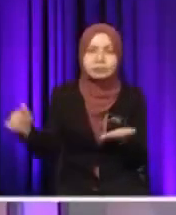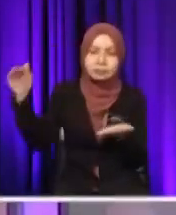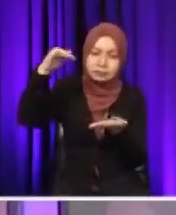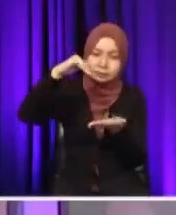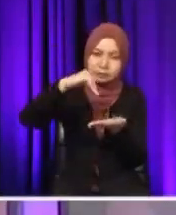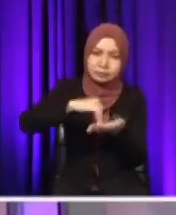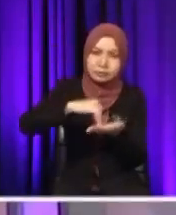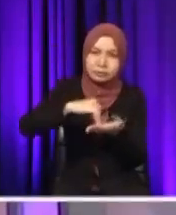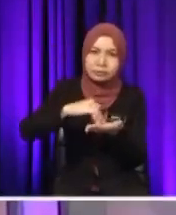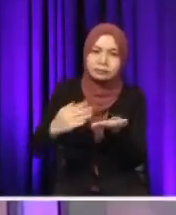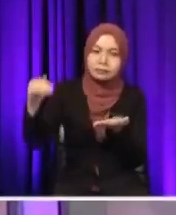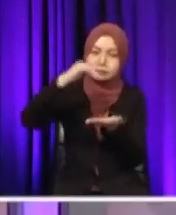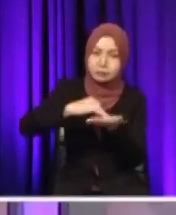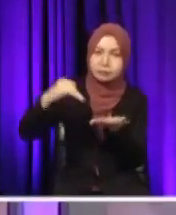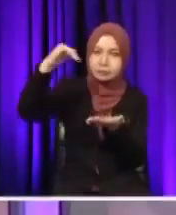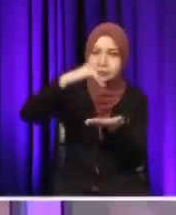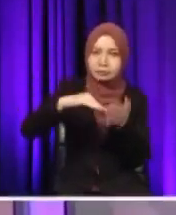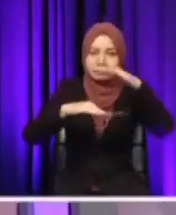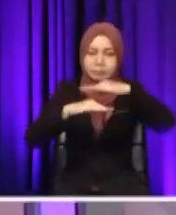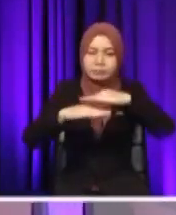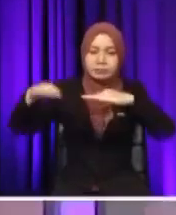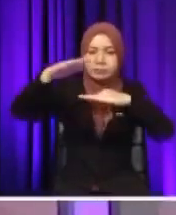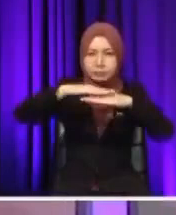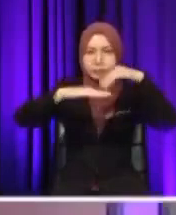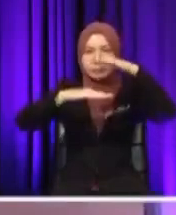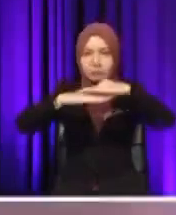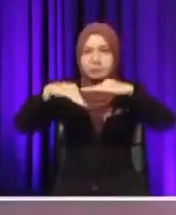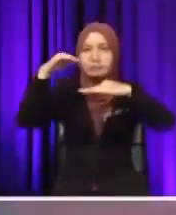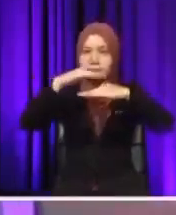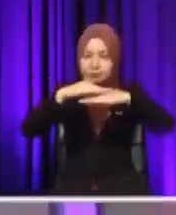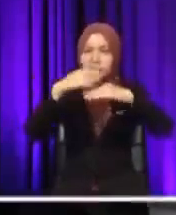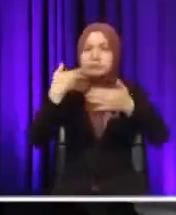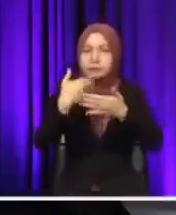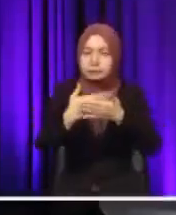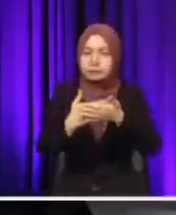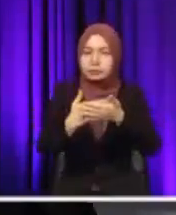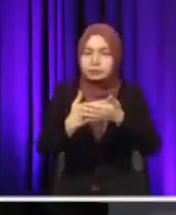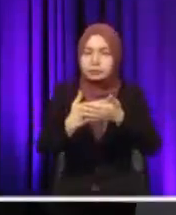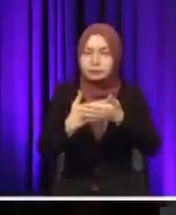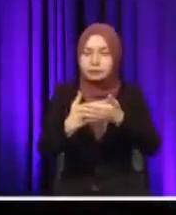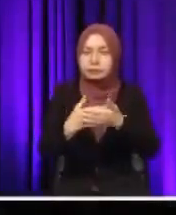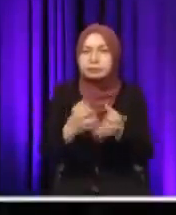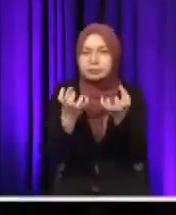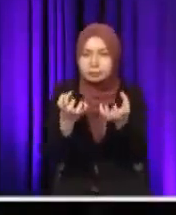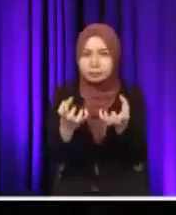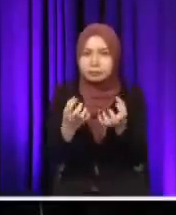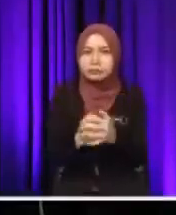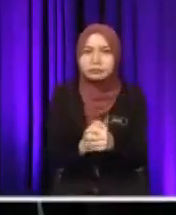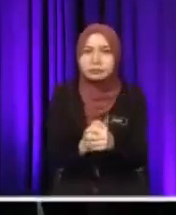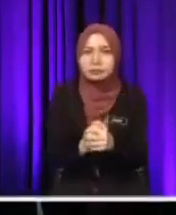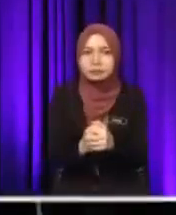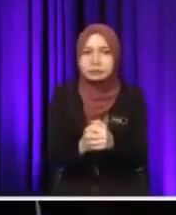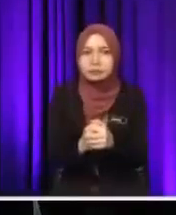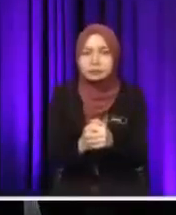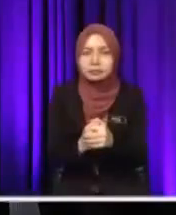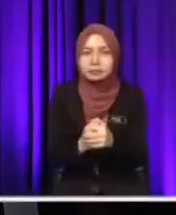lapisan yang berikutnya. Okay. So kalau perasan apabila akhirnya bila dia membeku, so dia